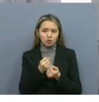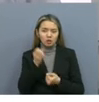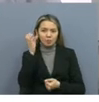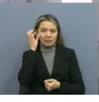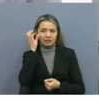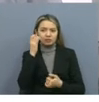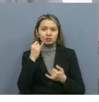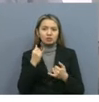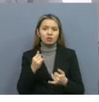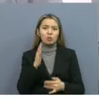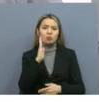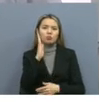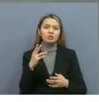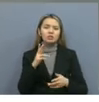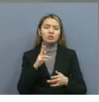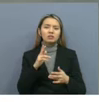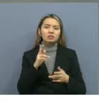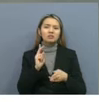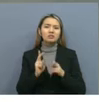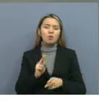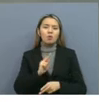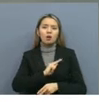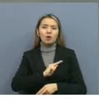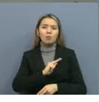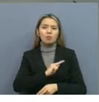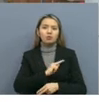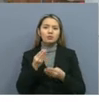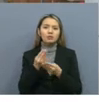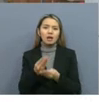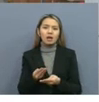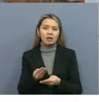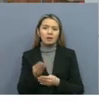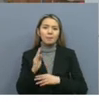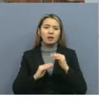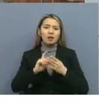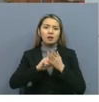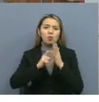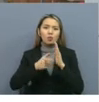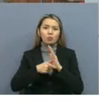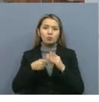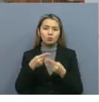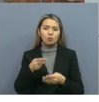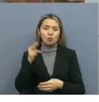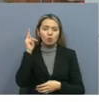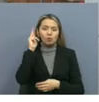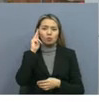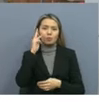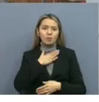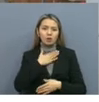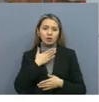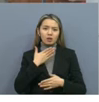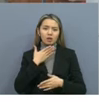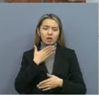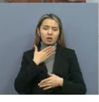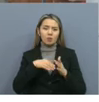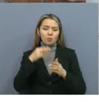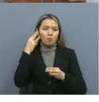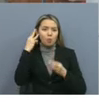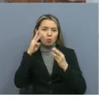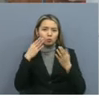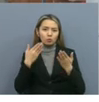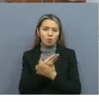үшін заманауи оқу зертханасы пайдалануға берілді. Мы находимся в учебной лаборатории. Біз заманауи оқу зертханасында